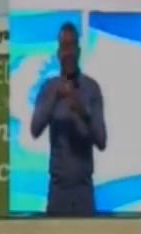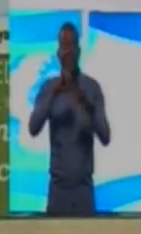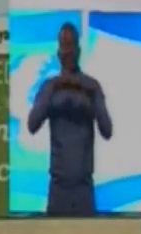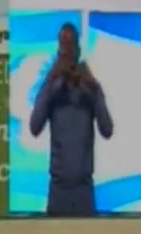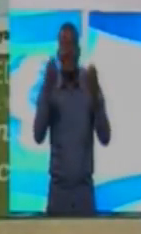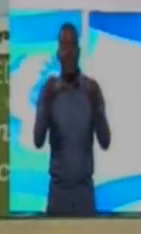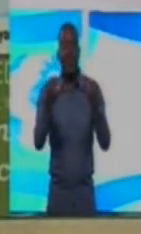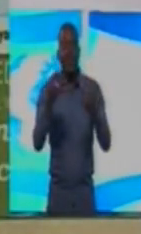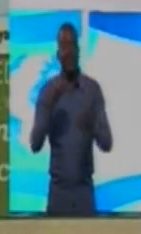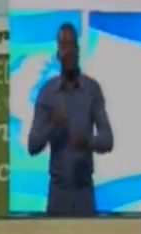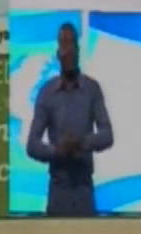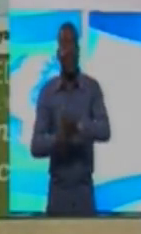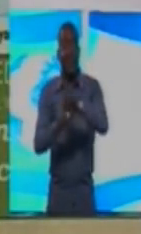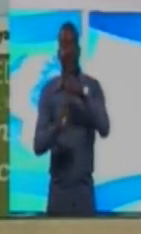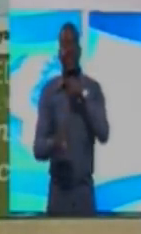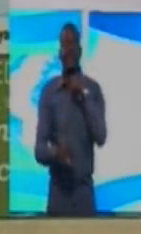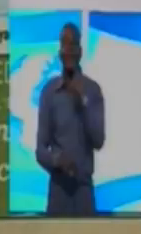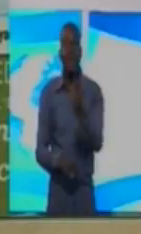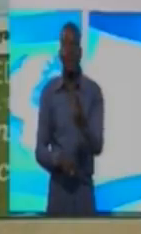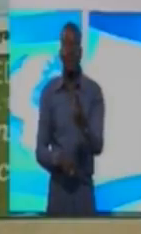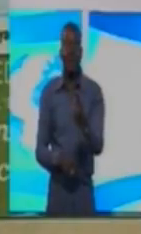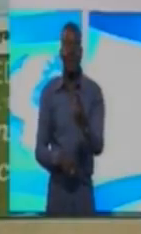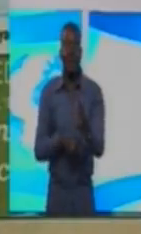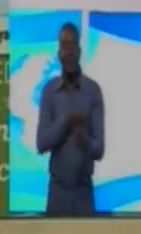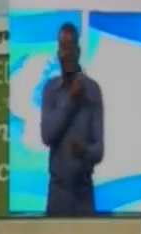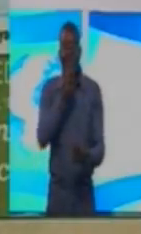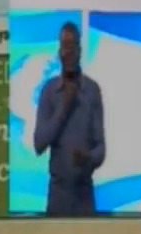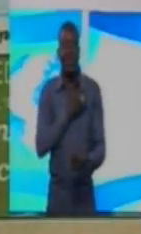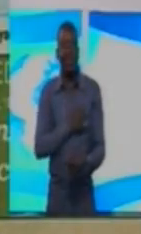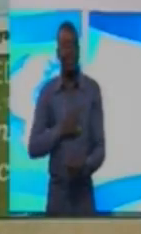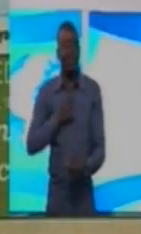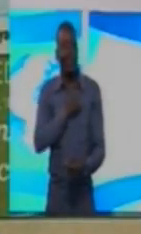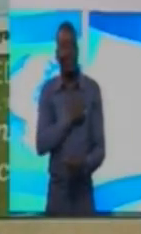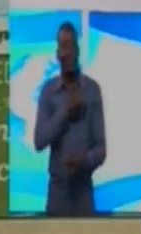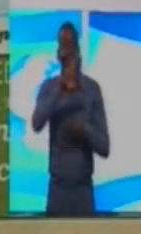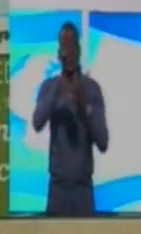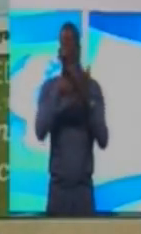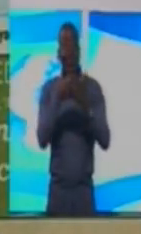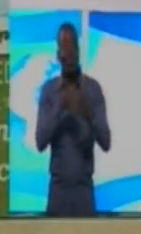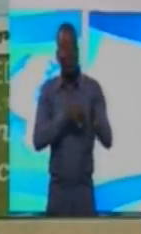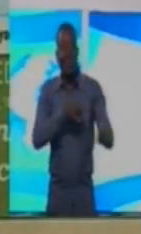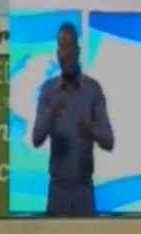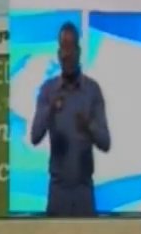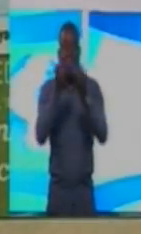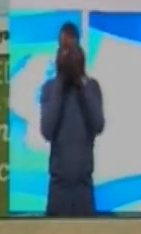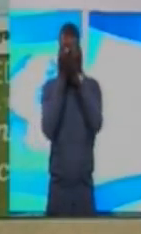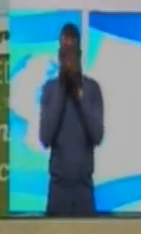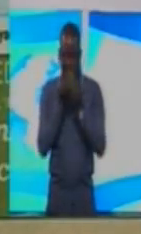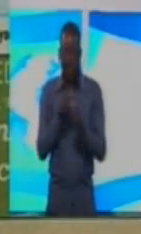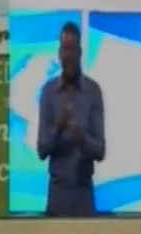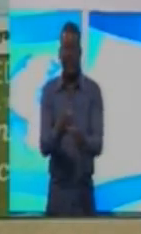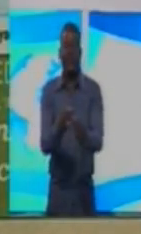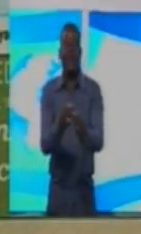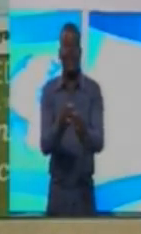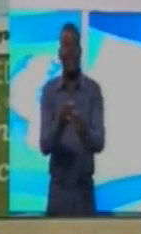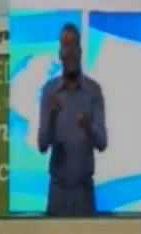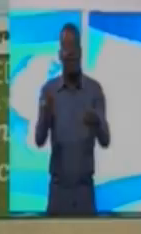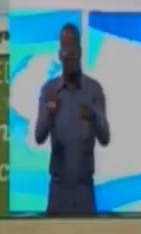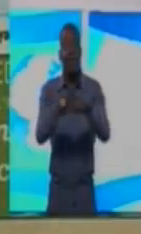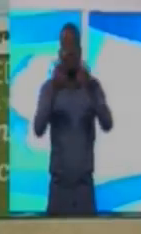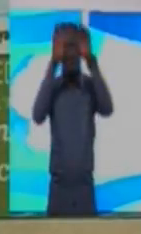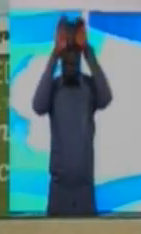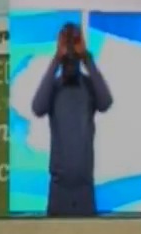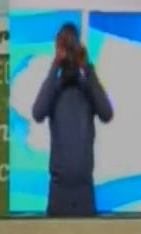Séba s'est défendu en ces termes. Je regrette que tous les dirigeants obéissent aux ordres d'un marionnettiste comme Emmanuel